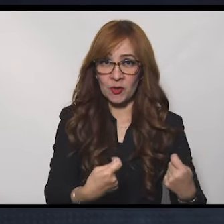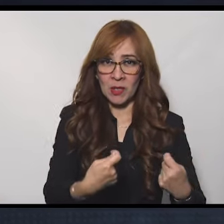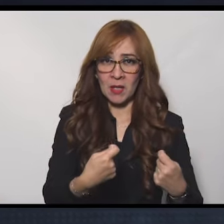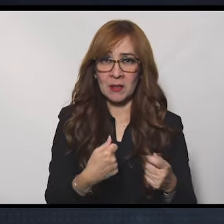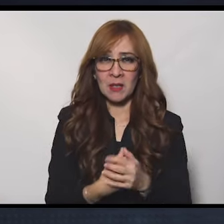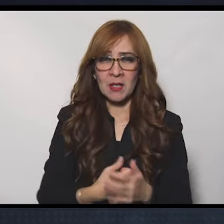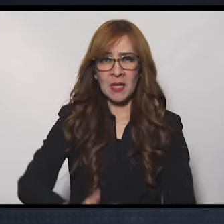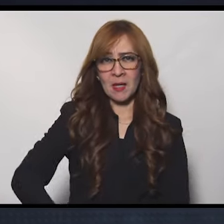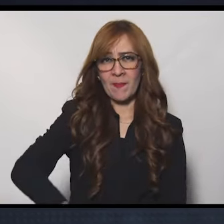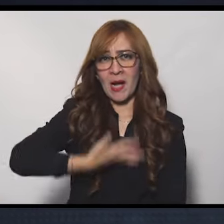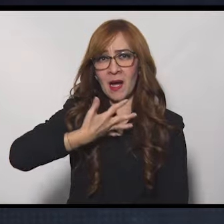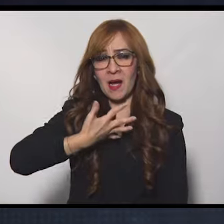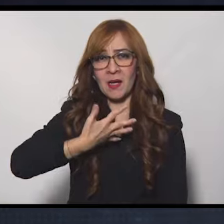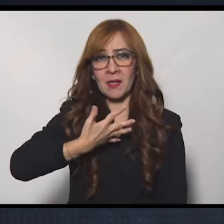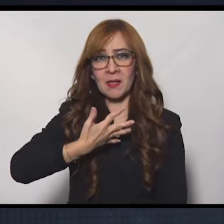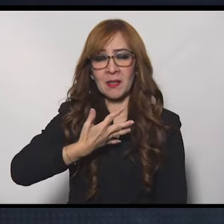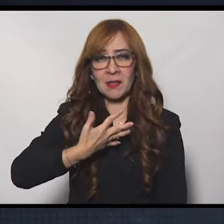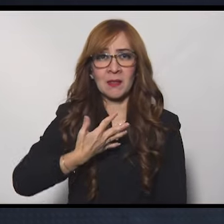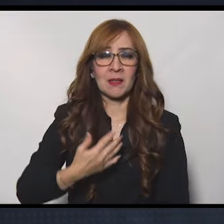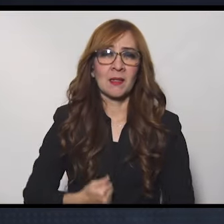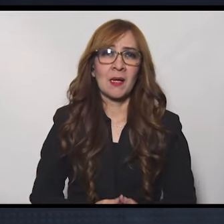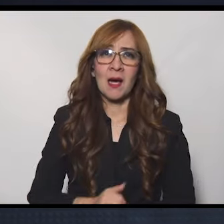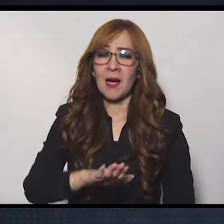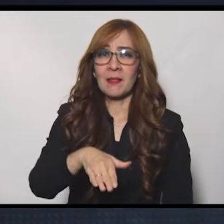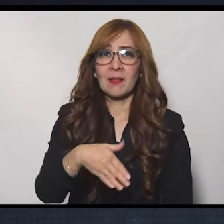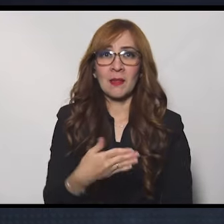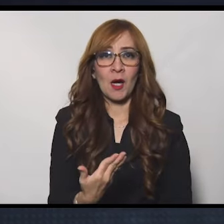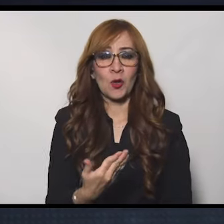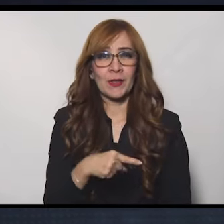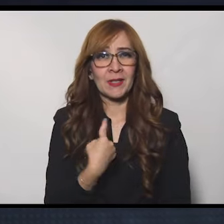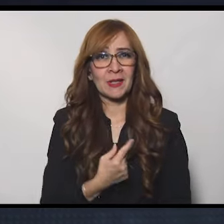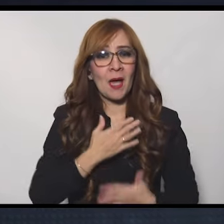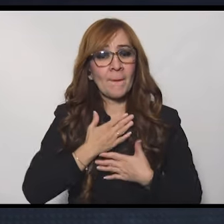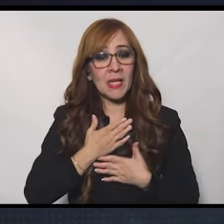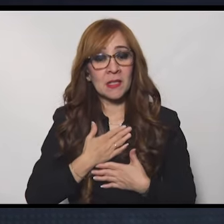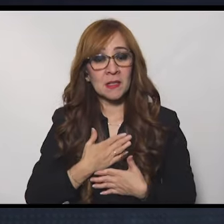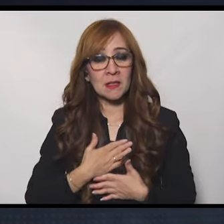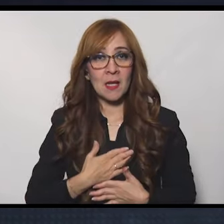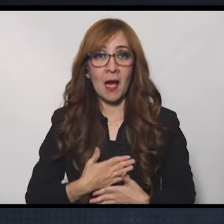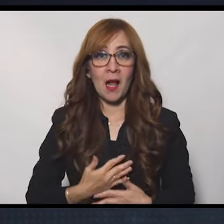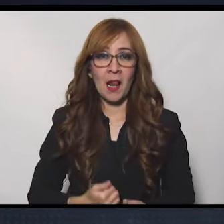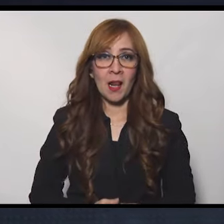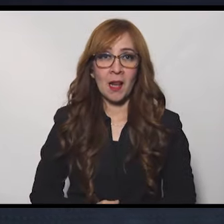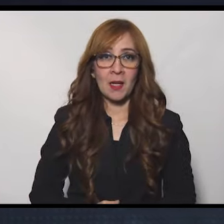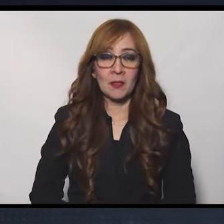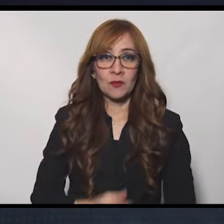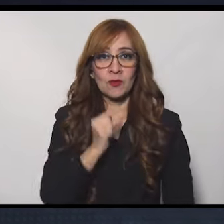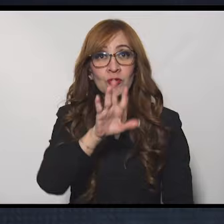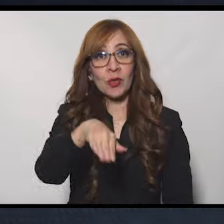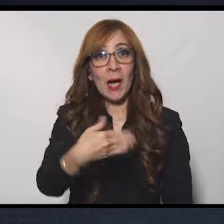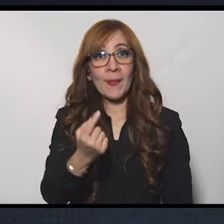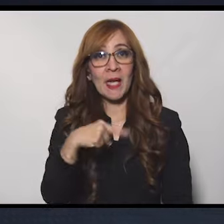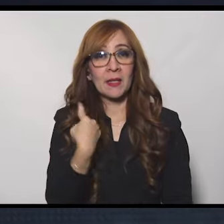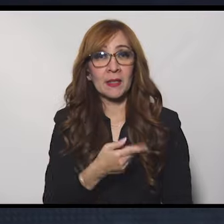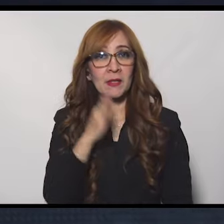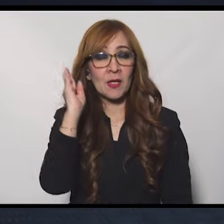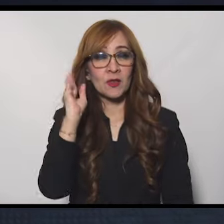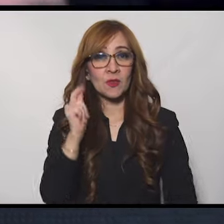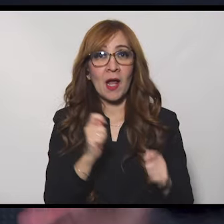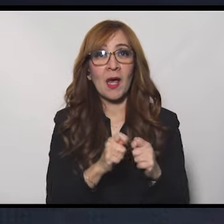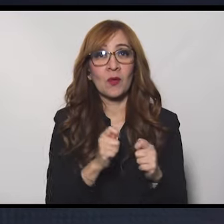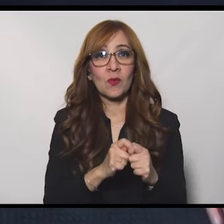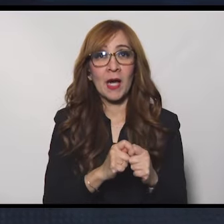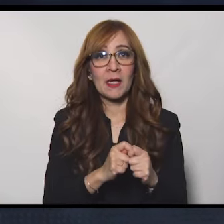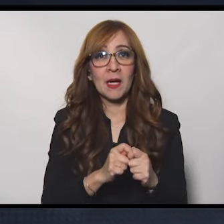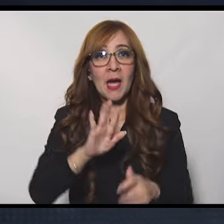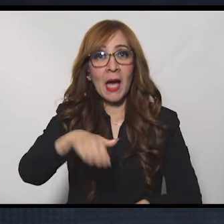Anger? Marah? Atau kita menyesal atas apa yang kita lakukan, atas apa yang sudah